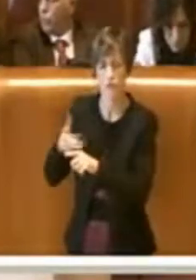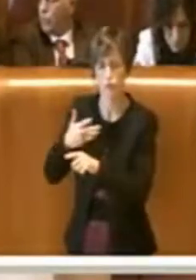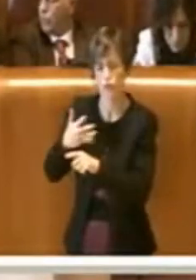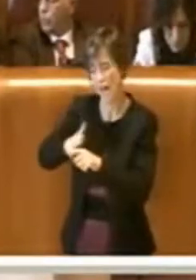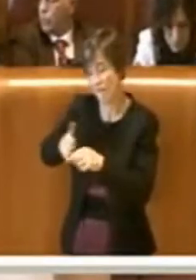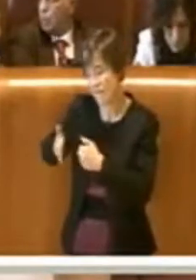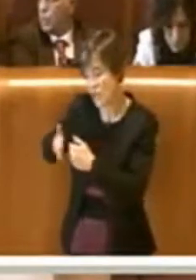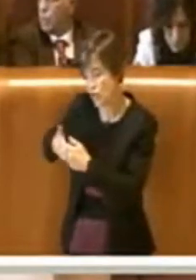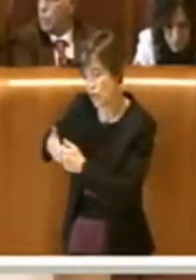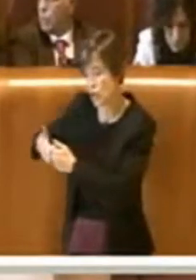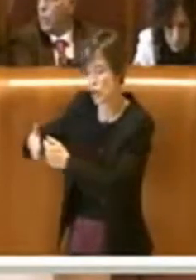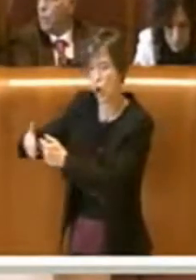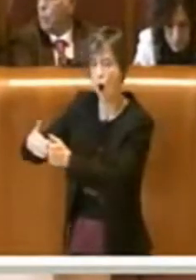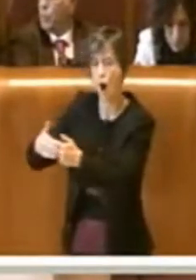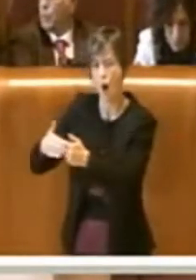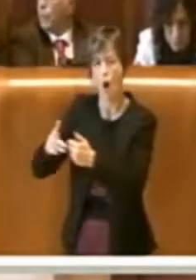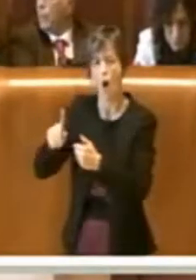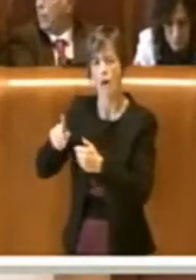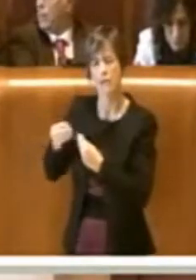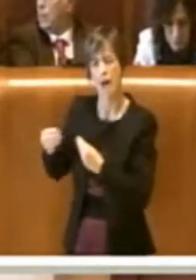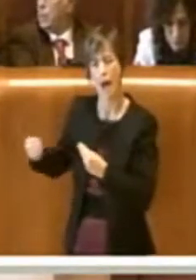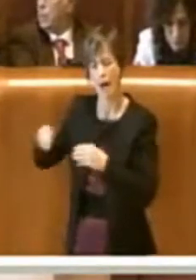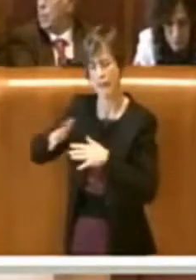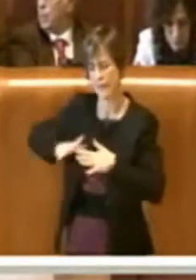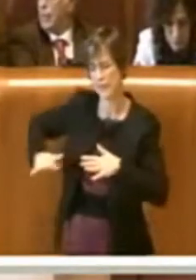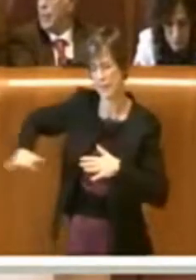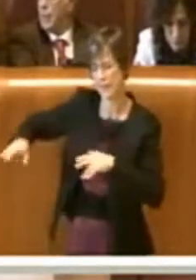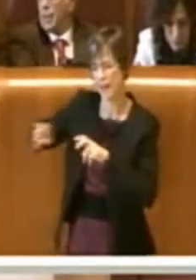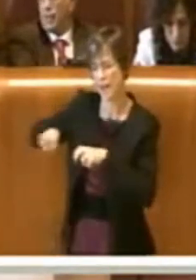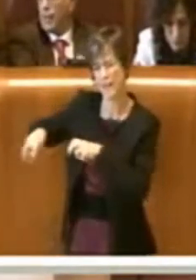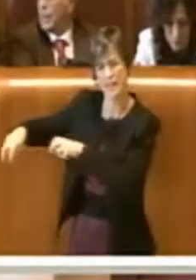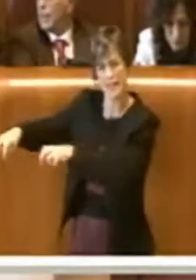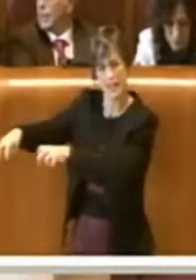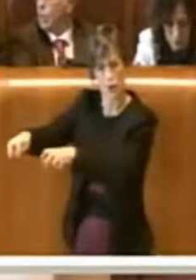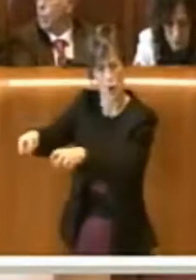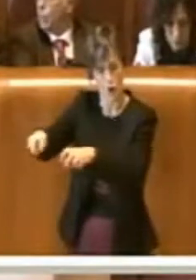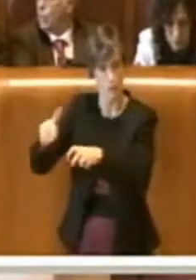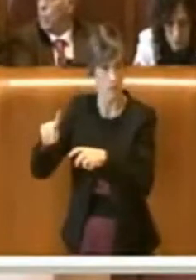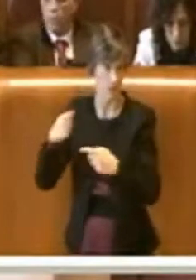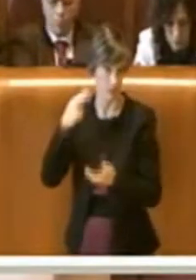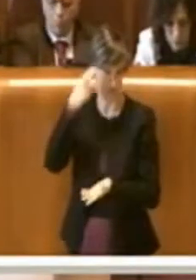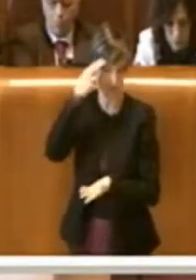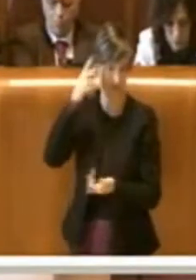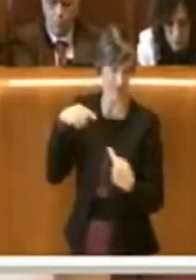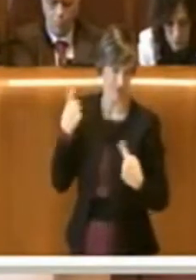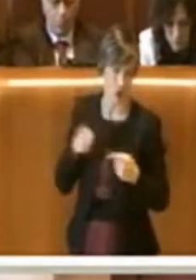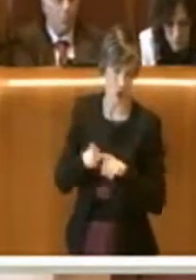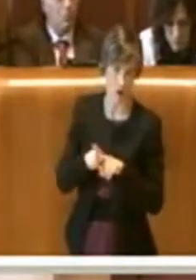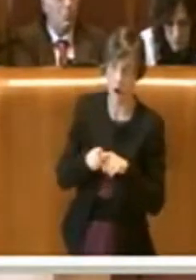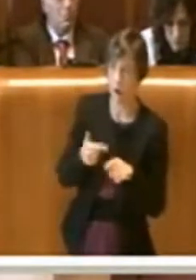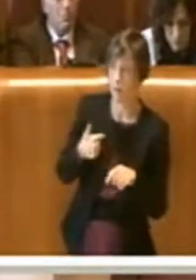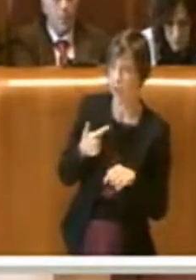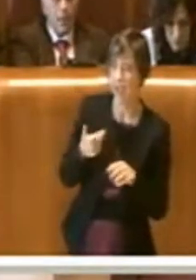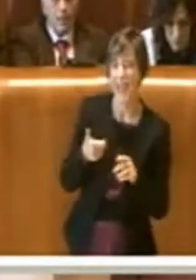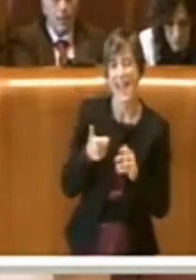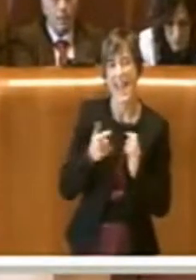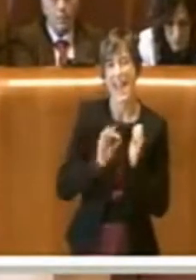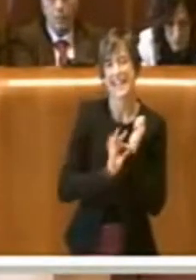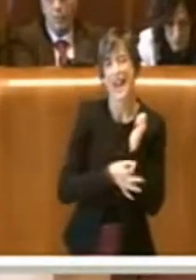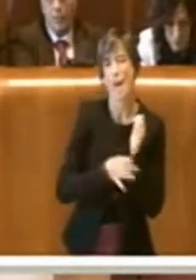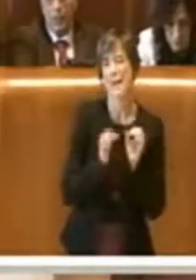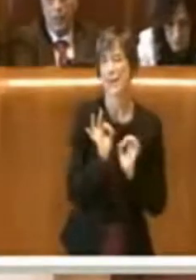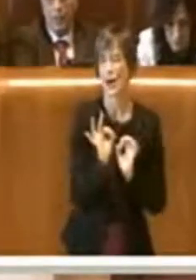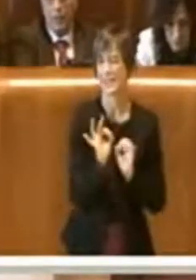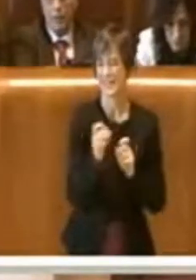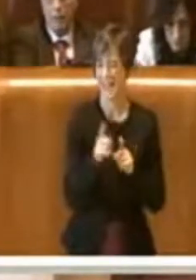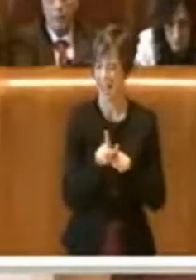agricoli. Ricordo che noi siamo per il chilometro zero, sponsorizziamo i farmer market, sponsorizziamo i